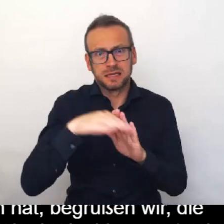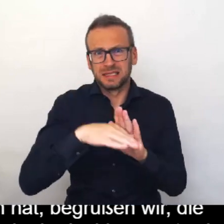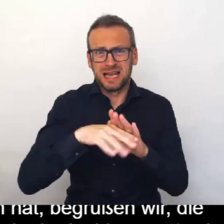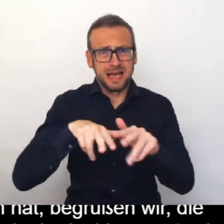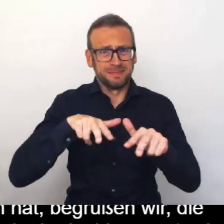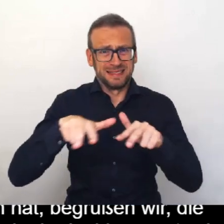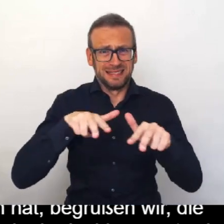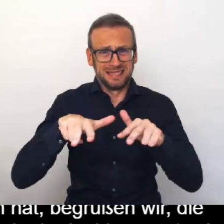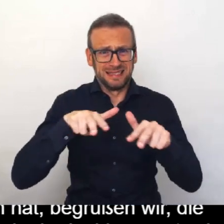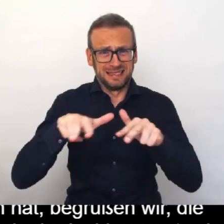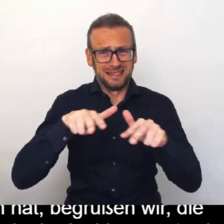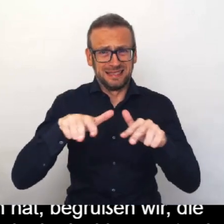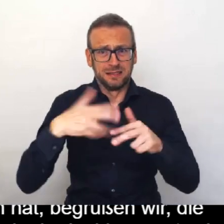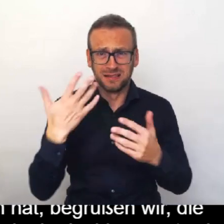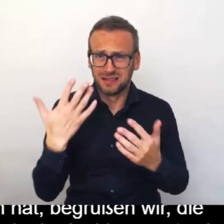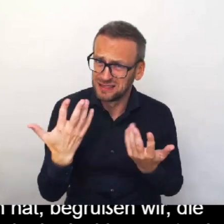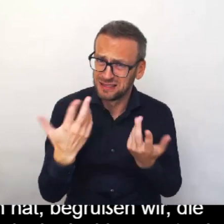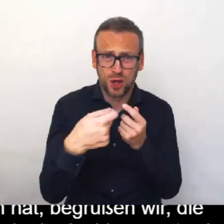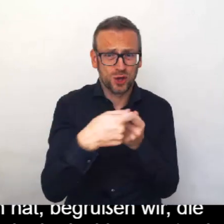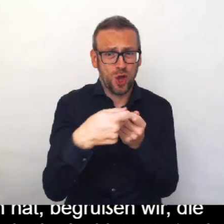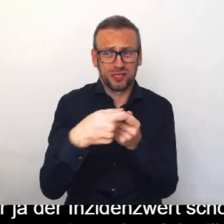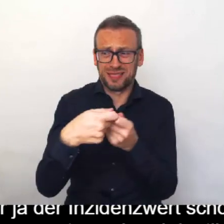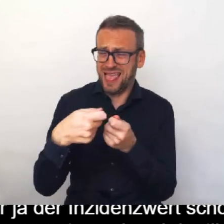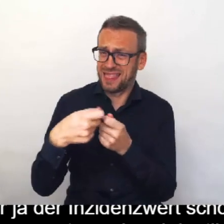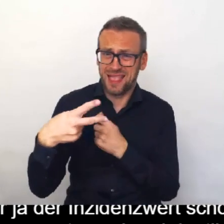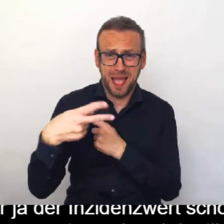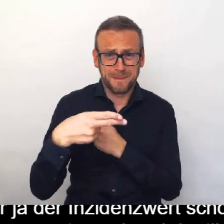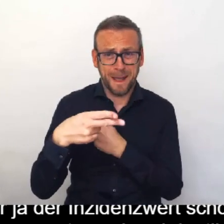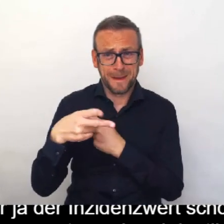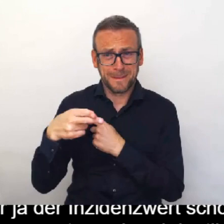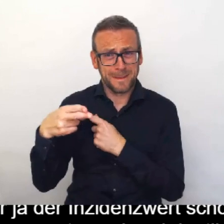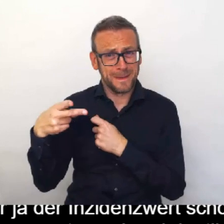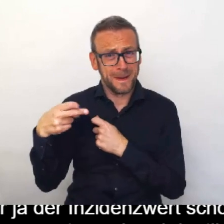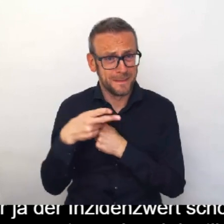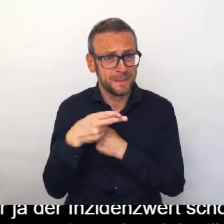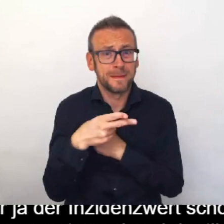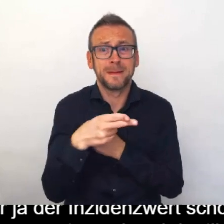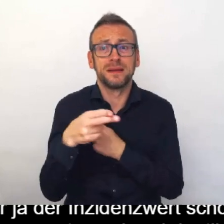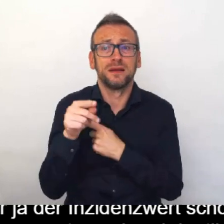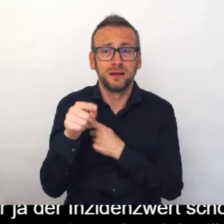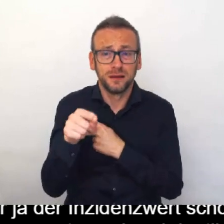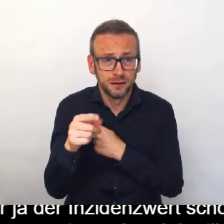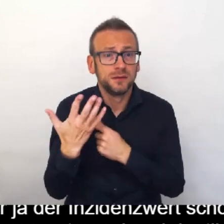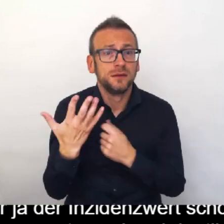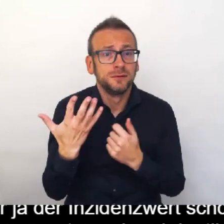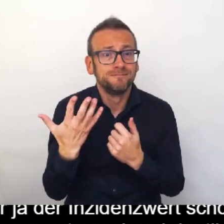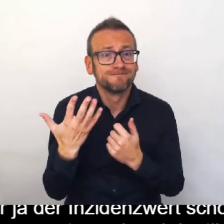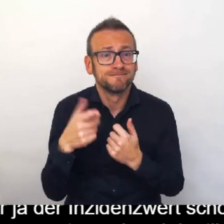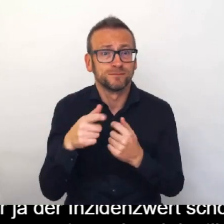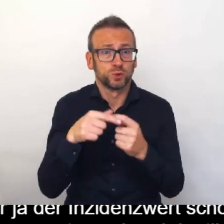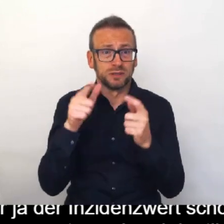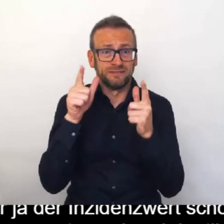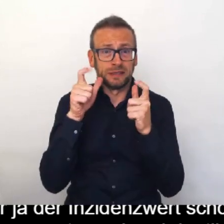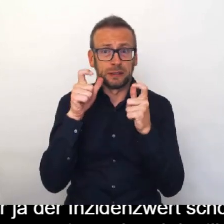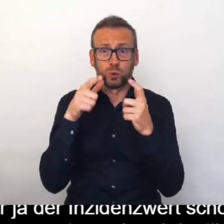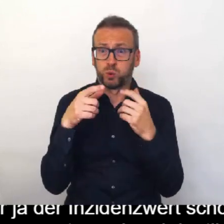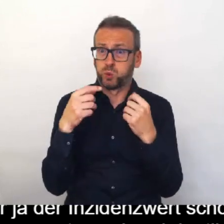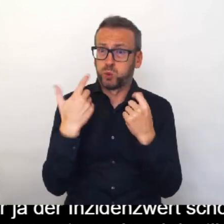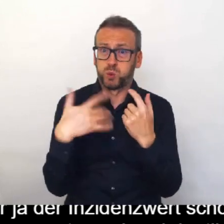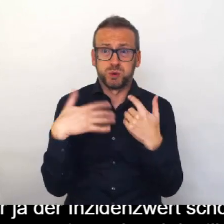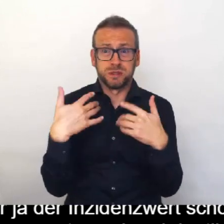steckt, aber mit den Maßnahmen, die da ergriffen wurden, die halten wir für richtig und auch für zielführend. Das war das